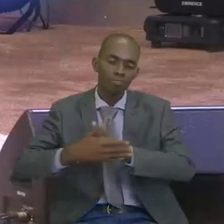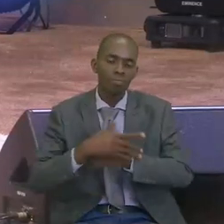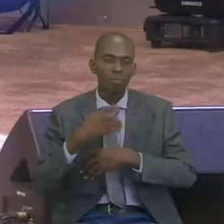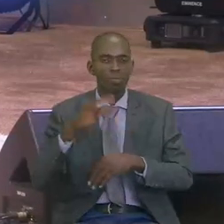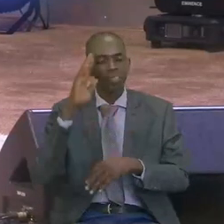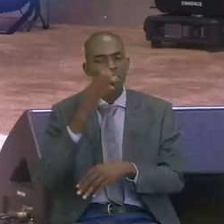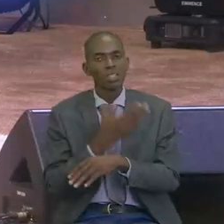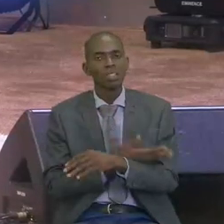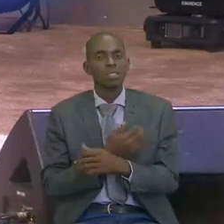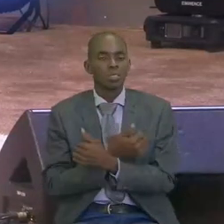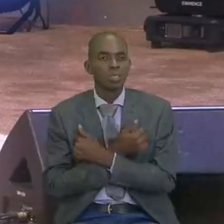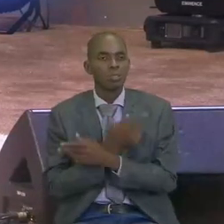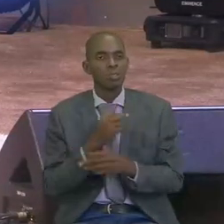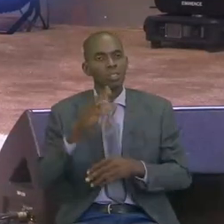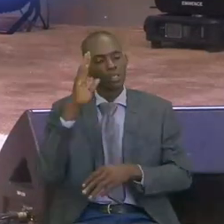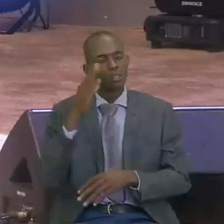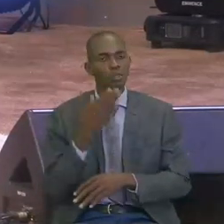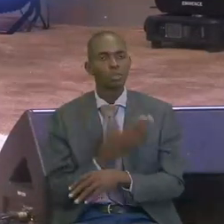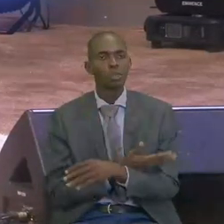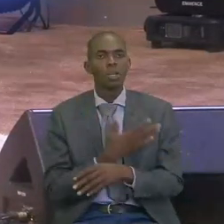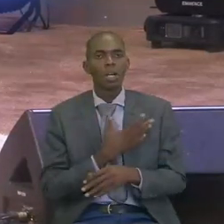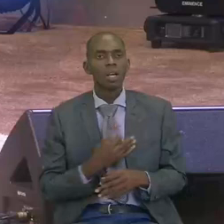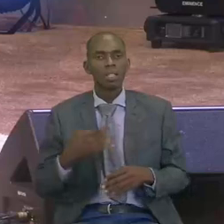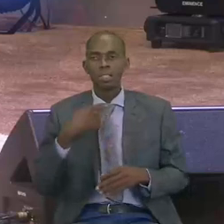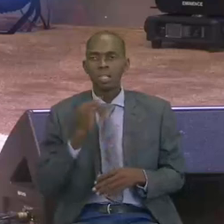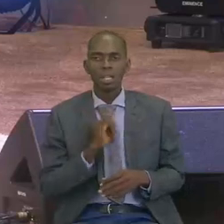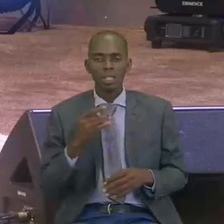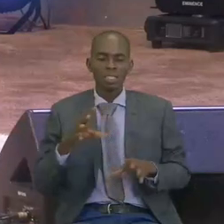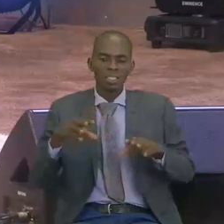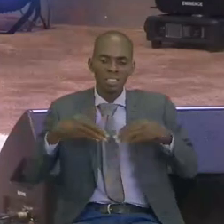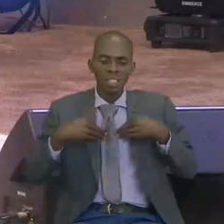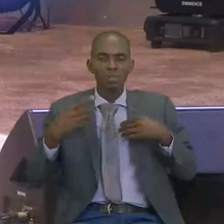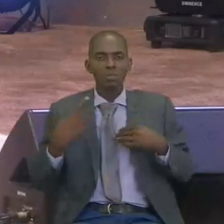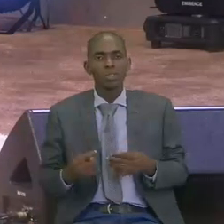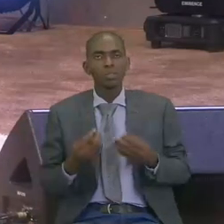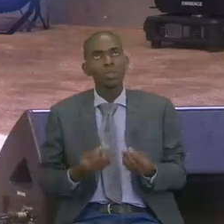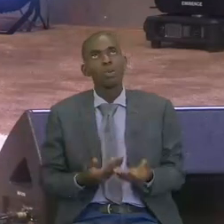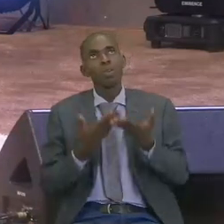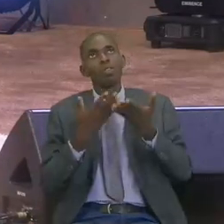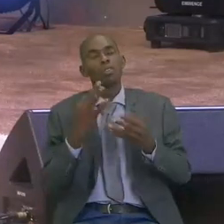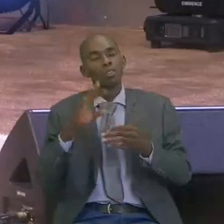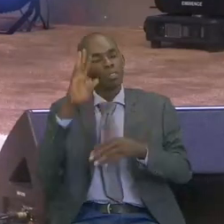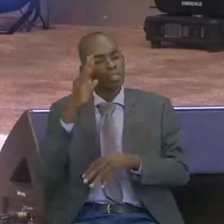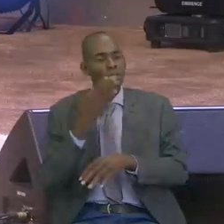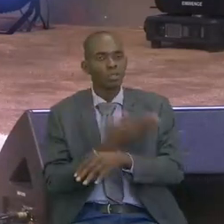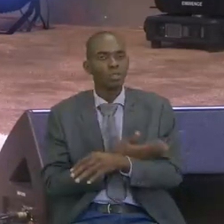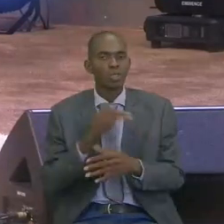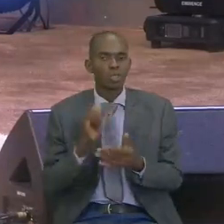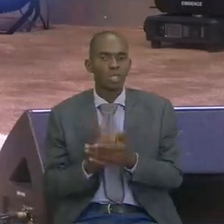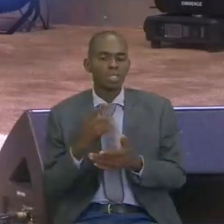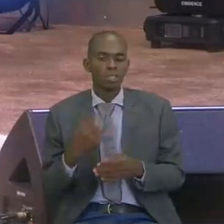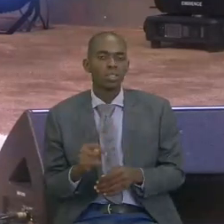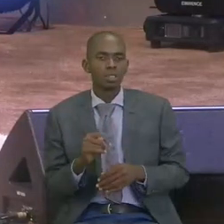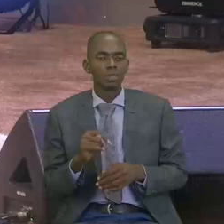Fils, aimez le Fils, embrassez le Fils, acceptez l'offre du Fils de Dieu qui a donné le salut. Baisez